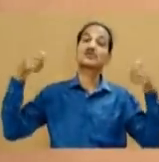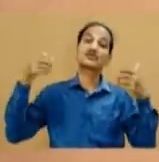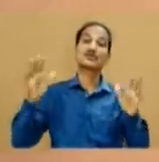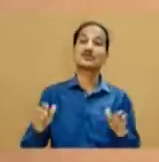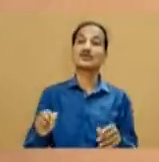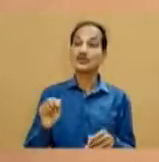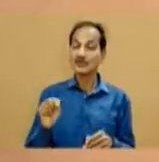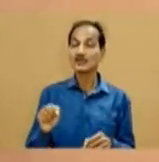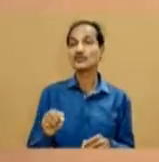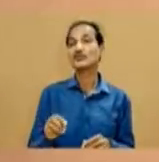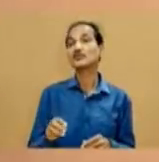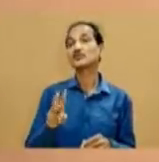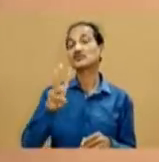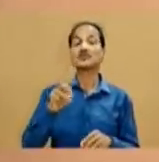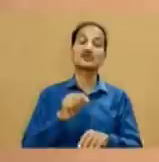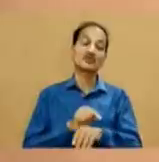3 ଓଳି 6 ପ୍ରସ୍ତ ନହେଲେ ମଧ୍ୟ